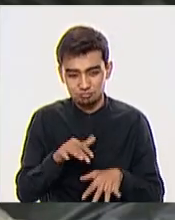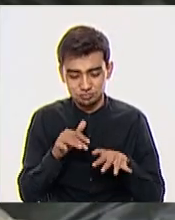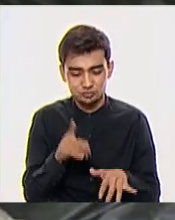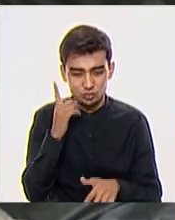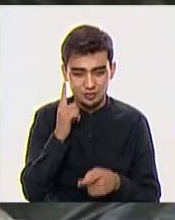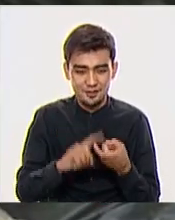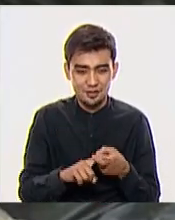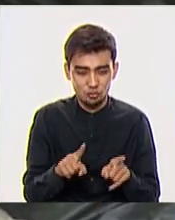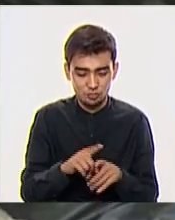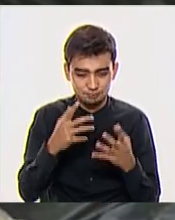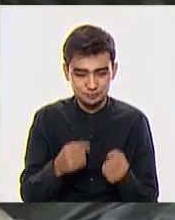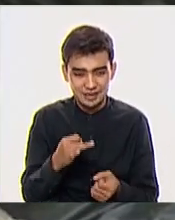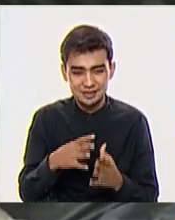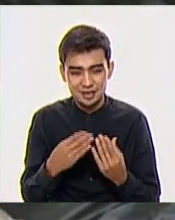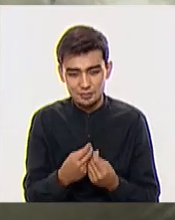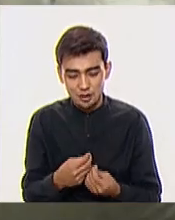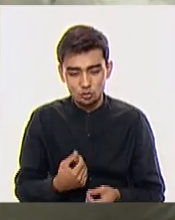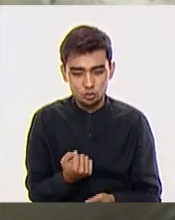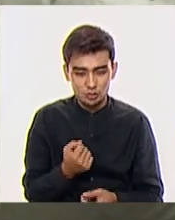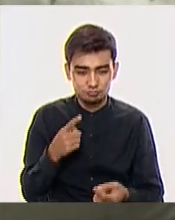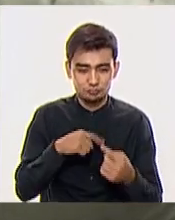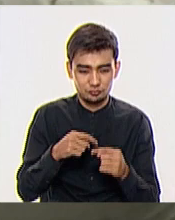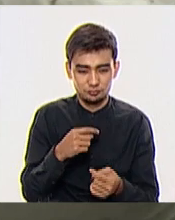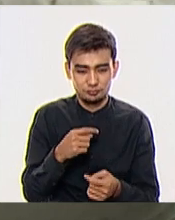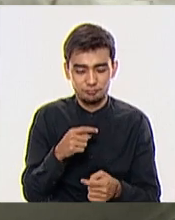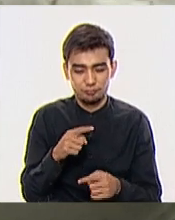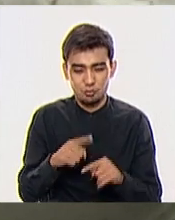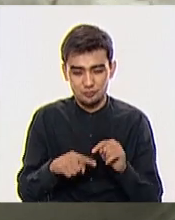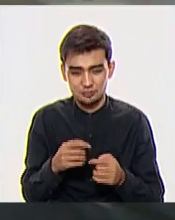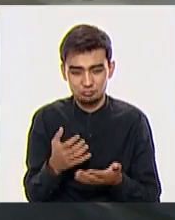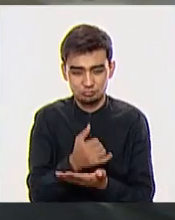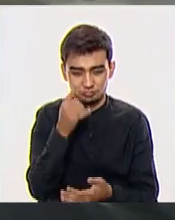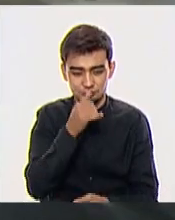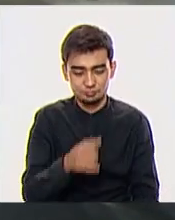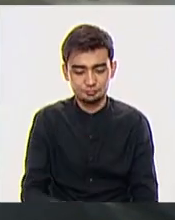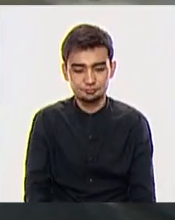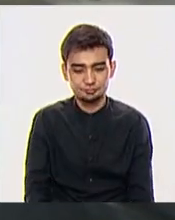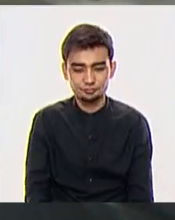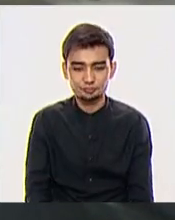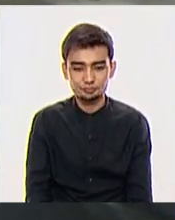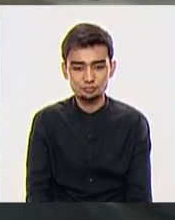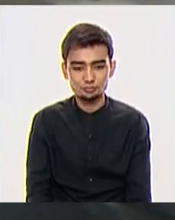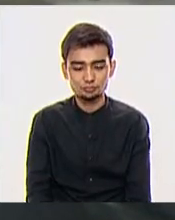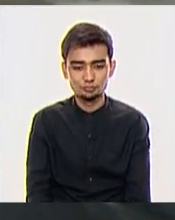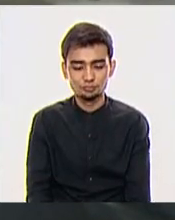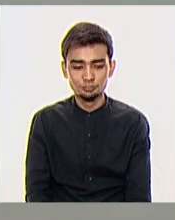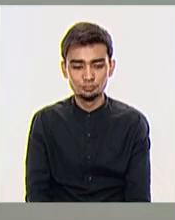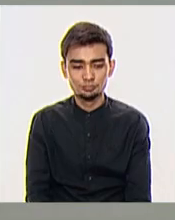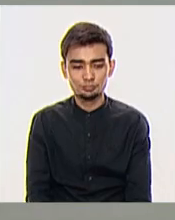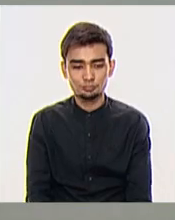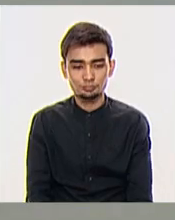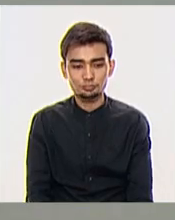мобильной связи, из-за чего семьи и друзья не могут разыскать своих близких. Аскар Миндыбаев, Наталья Райм, Информбюро.